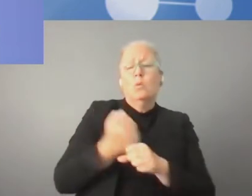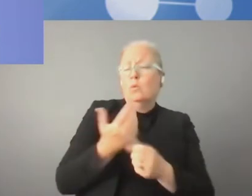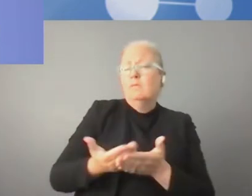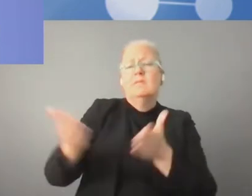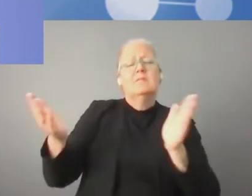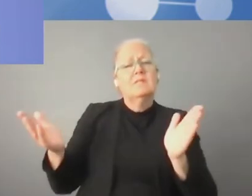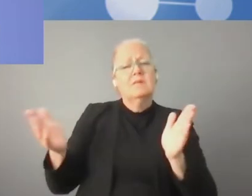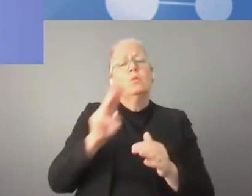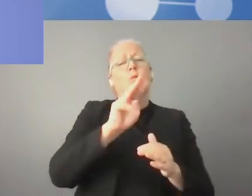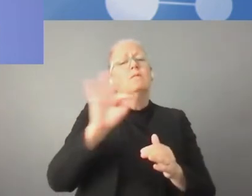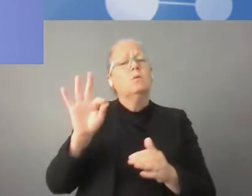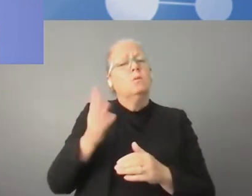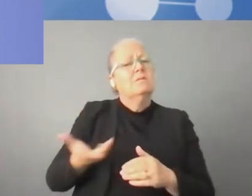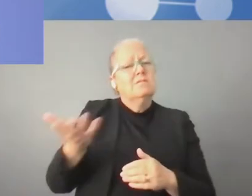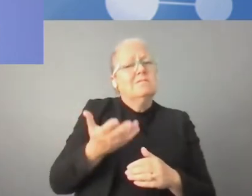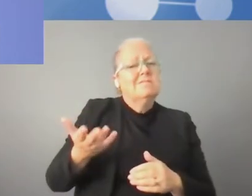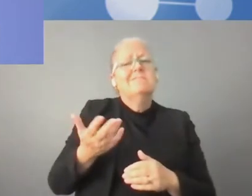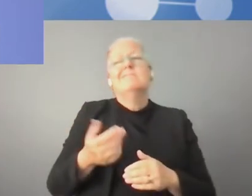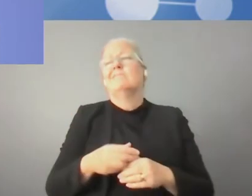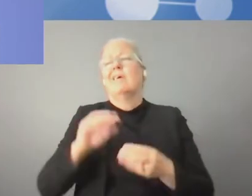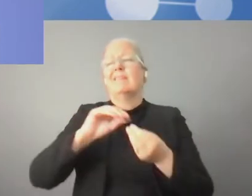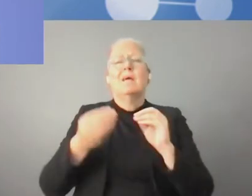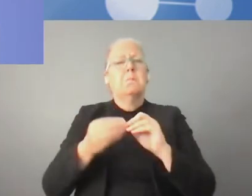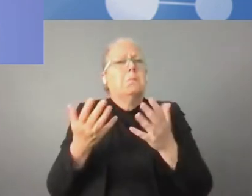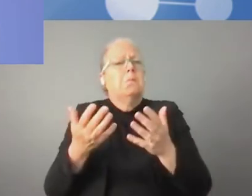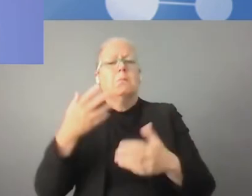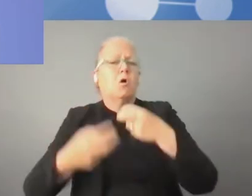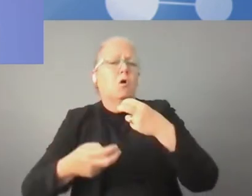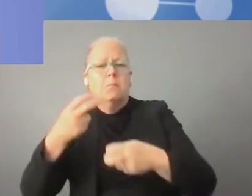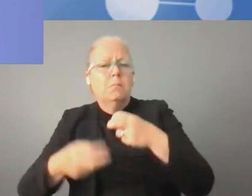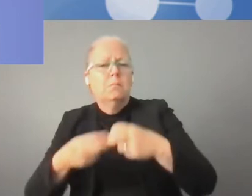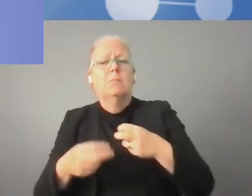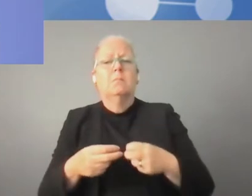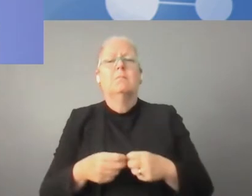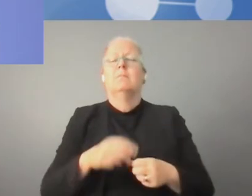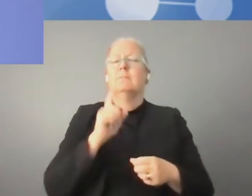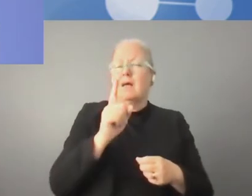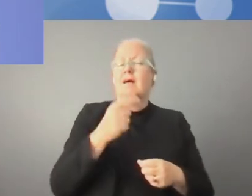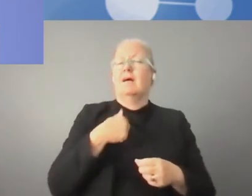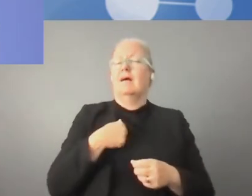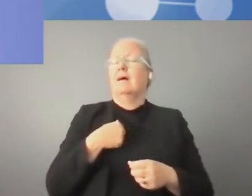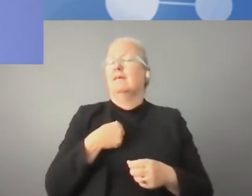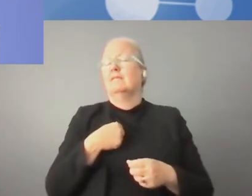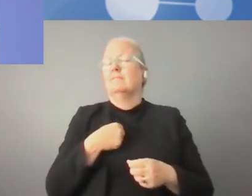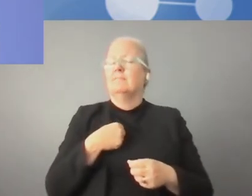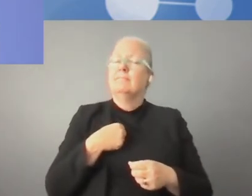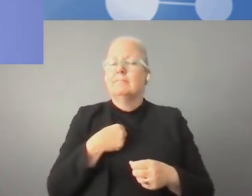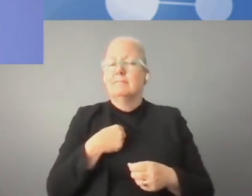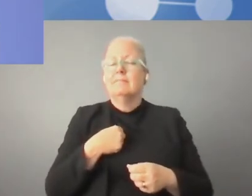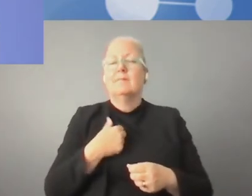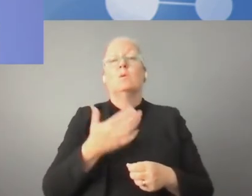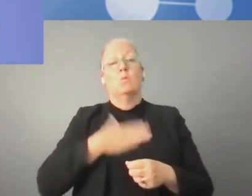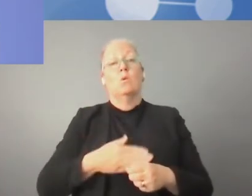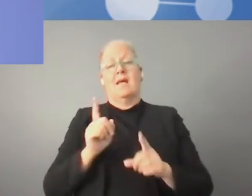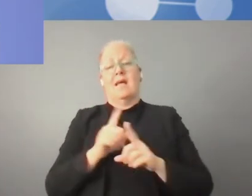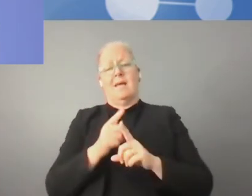挑战。第二个挑战是我们的人力资源，就是我们的工作人员，这方面是一个很大的一个问题。